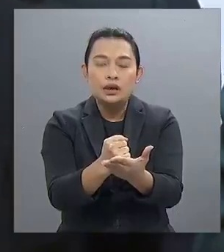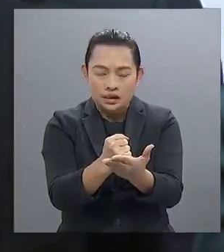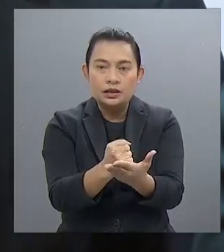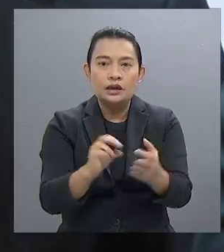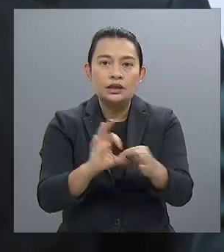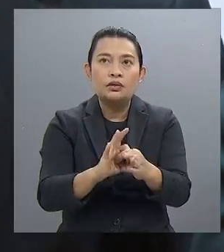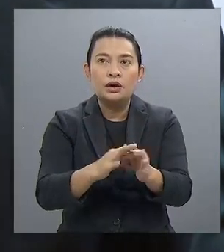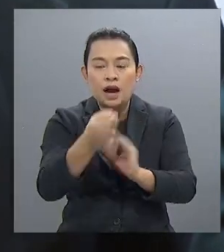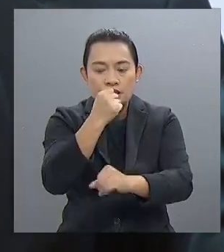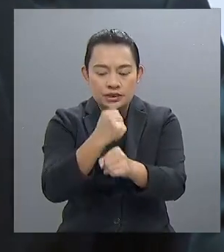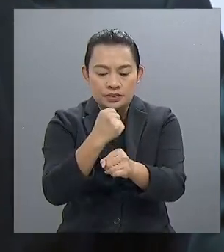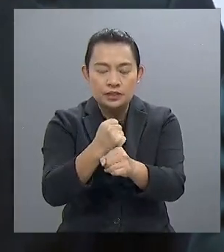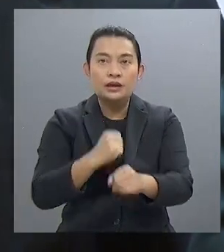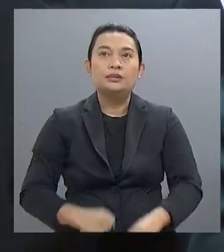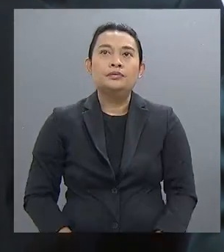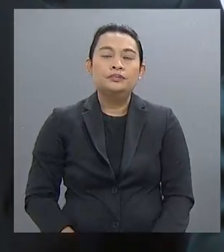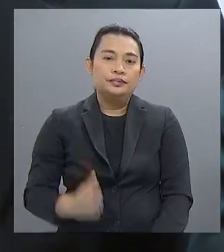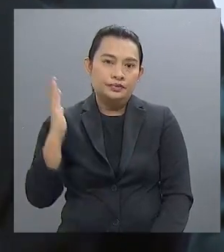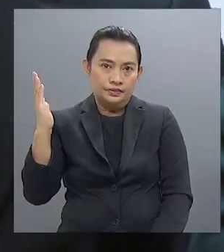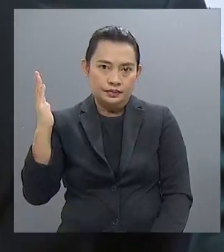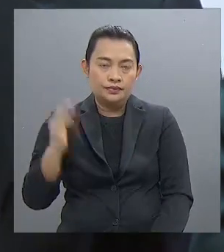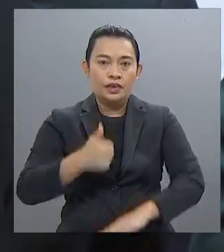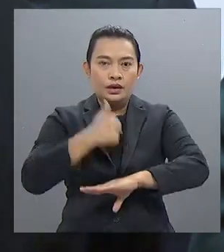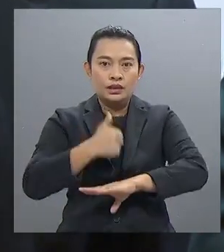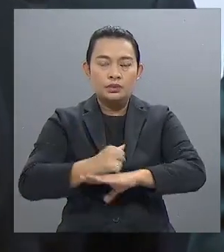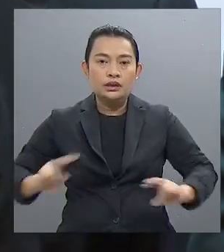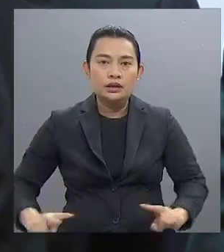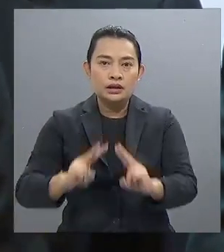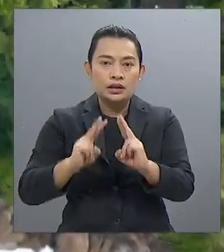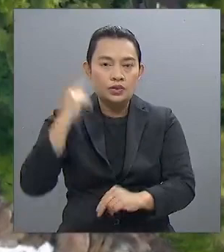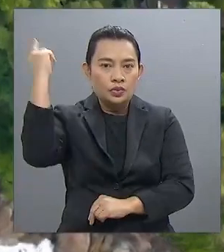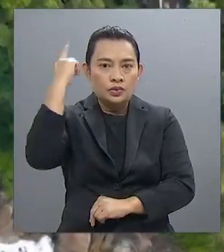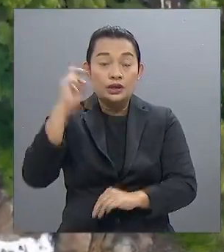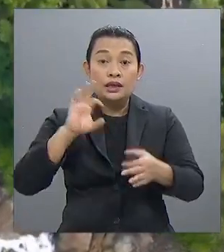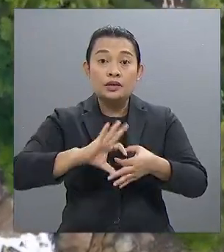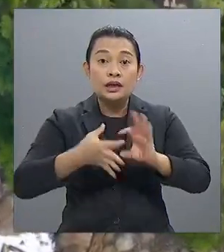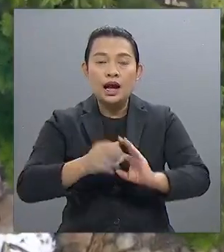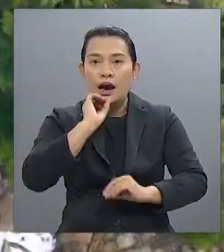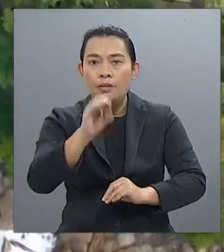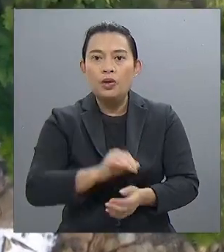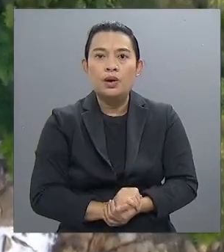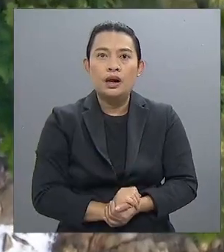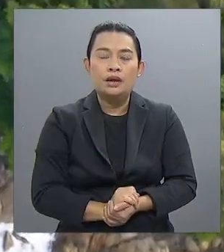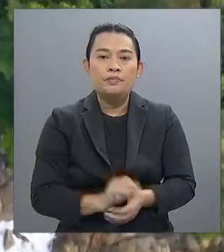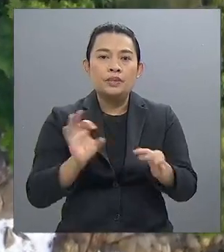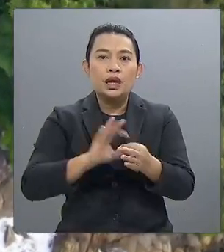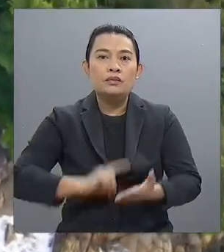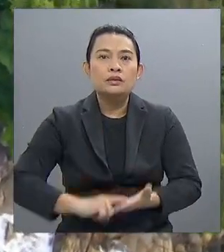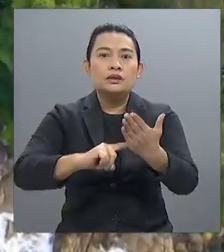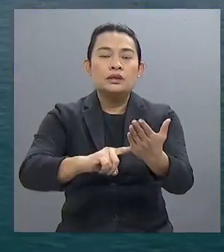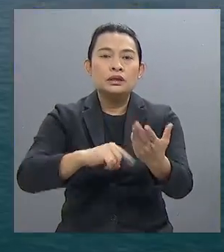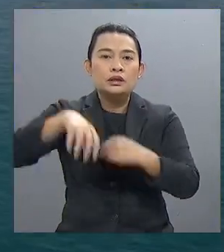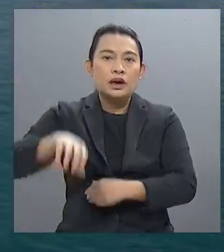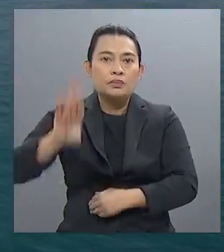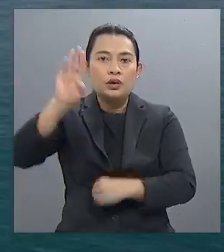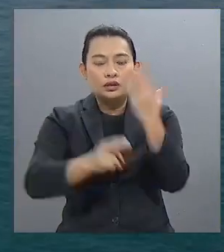ชื่อนายพิพัฒน์รัชกิจประการรัฐมนตรีว่าการกระทรวงท่องเที่ยวและกีฬาเปิดเผยนะคะว่าได้ยื่นข้อเรียกร้องของภาคเอกชนภาคการ